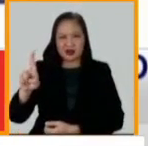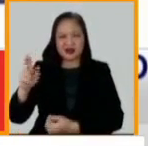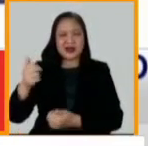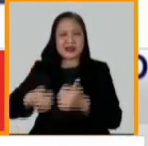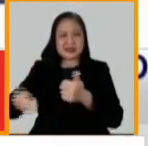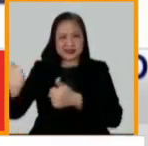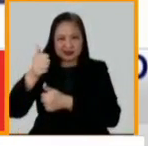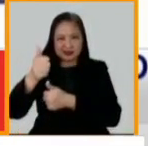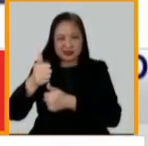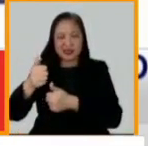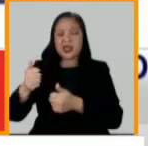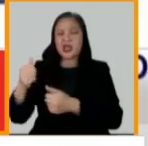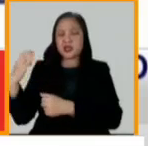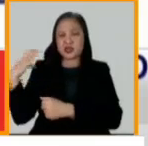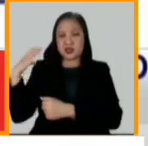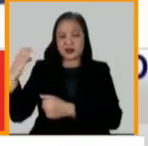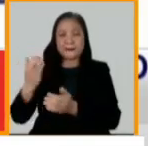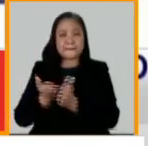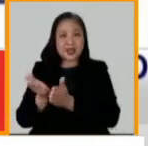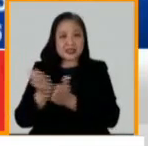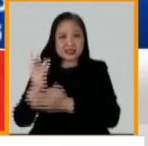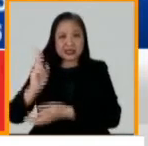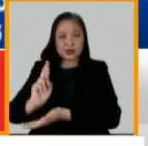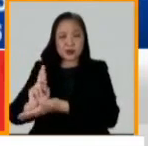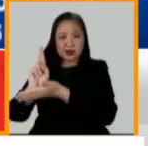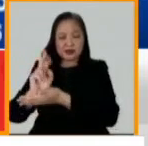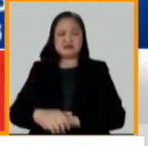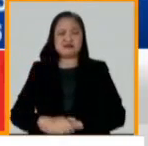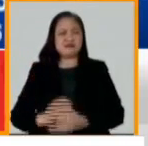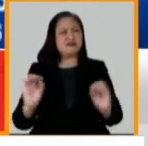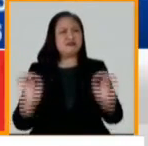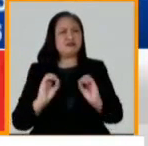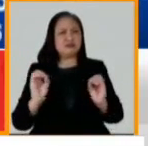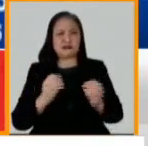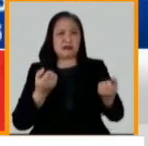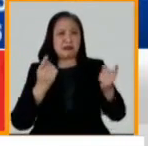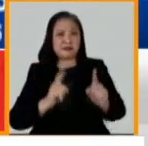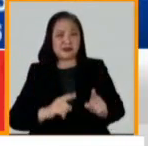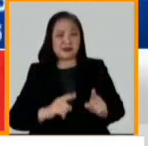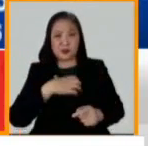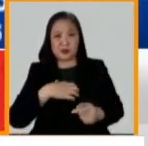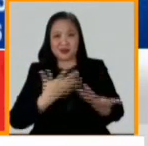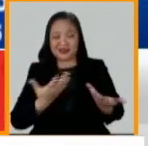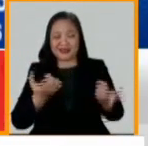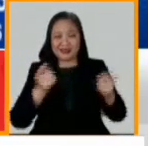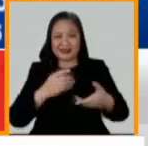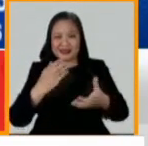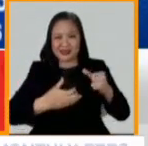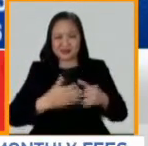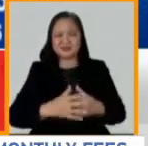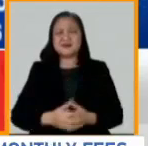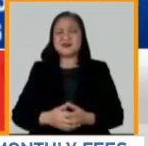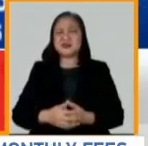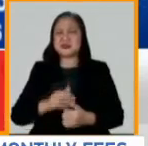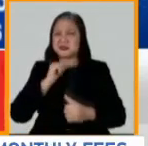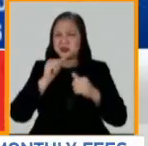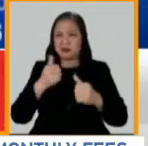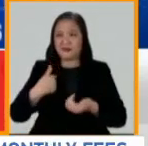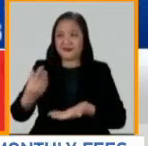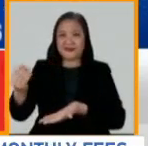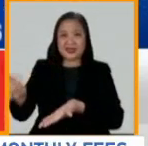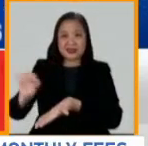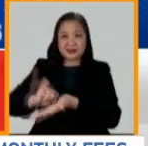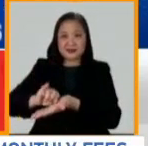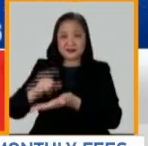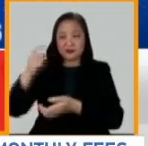sinabi ni Atienza na wala raw nangyari sa reklamo. Itinanggi rin niya ang mga alegasyon na may investment siya sa mining companies noong